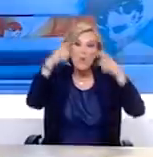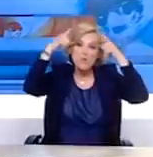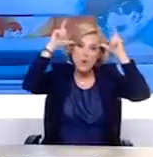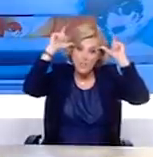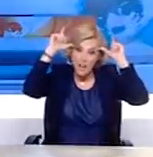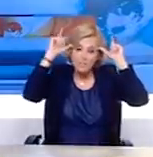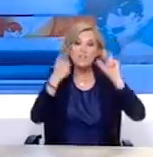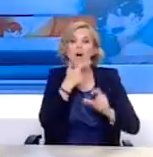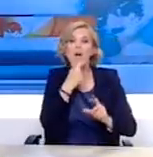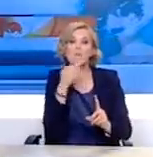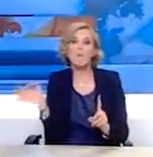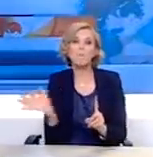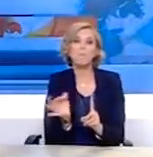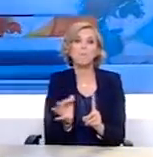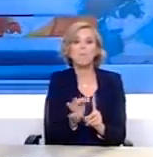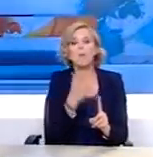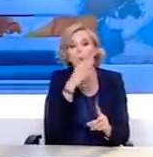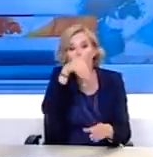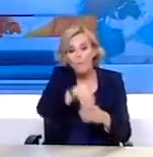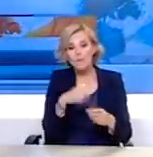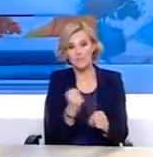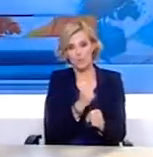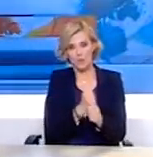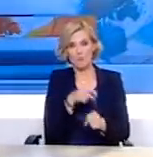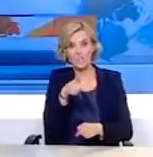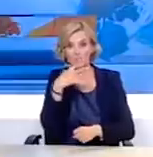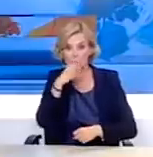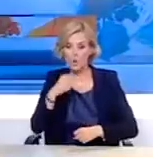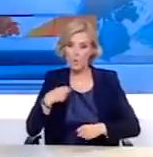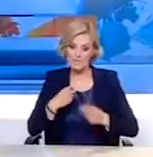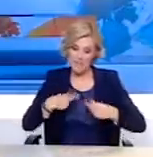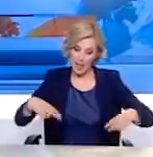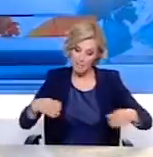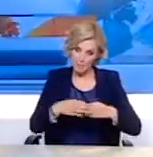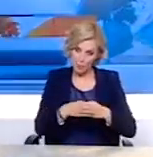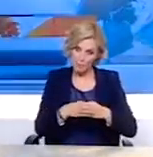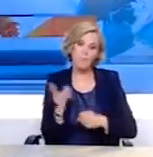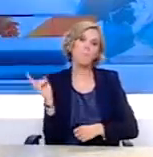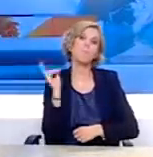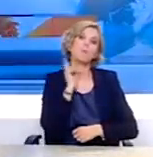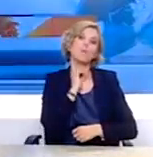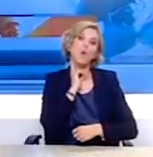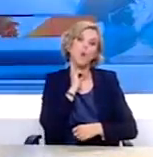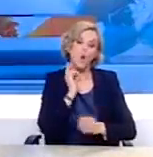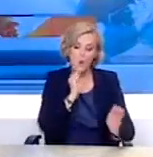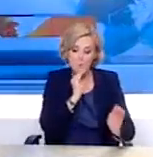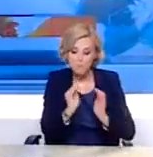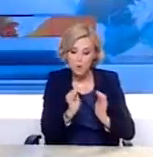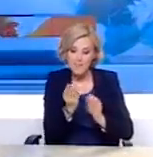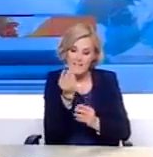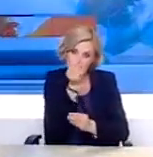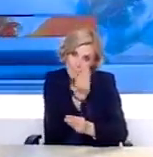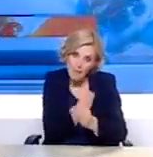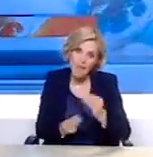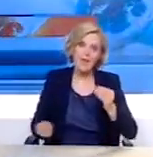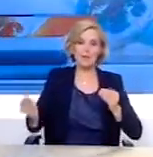πολύ σημαντικό το ότι έχει υιοθετηθεί και από την Επιτροπή μας ένα πρωτόκολλο προφύλαξης μαζί με τα προστατευτικά μέτρα που οφείλουν